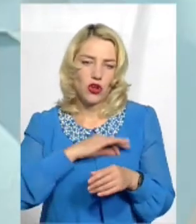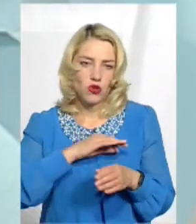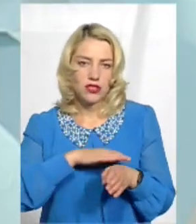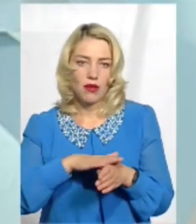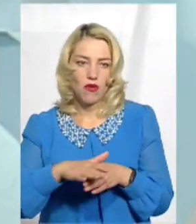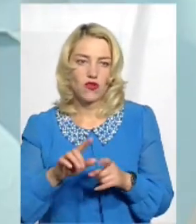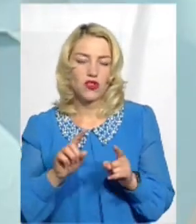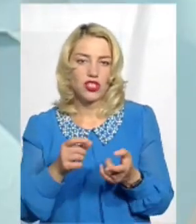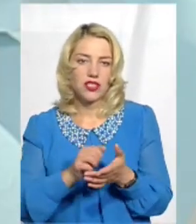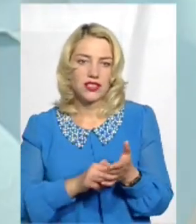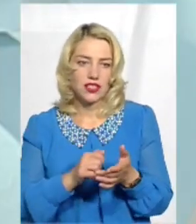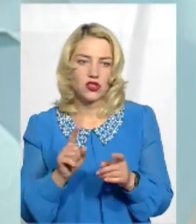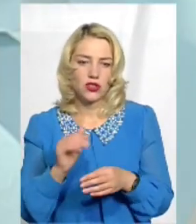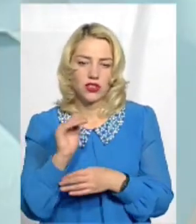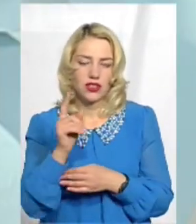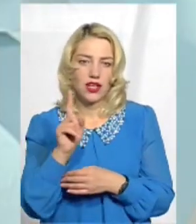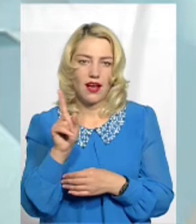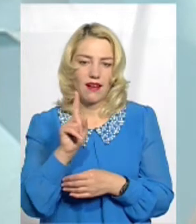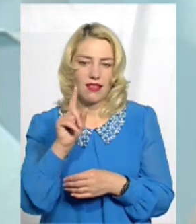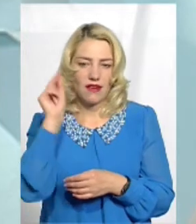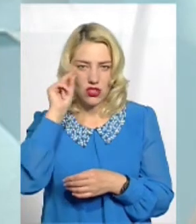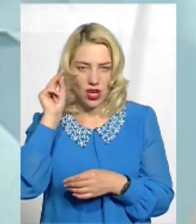що дитина, яка навчається